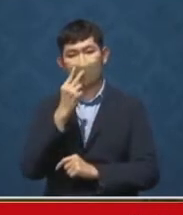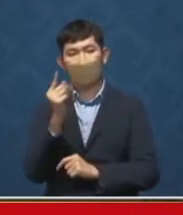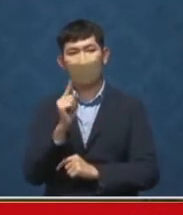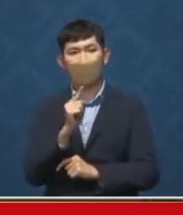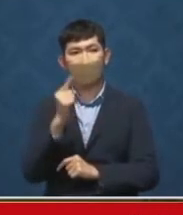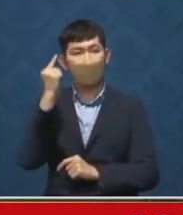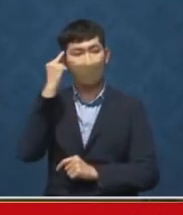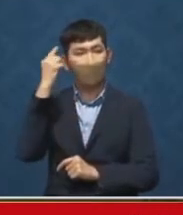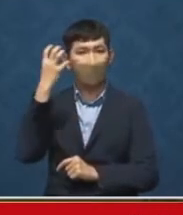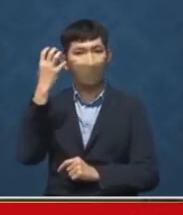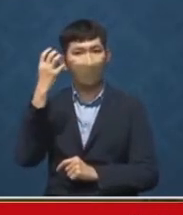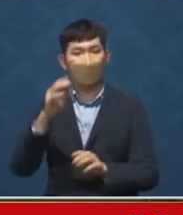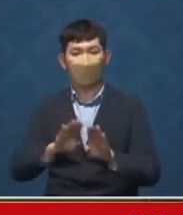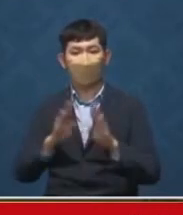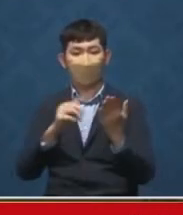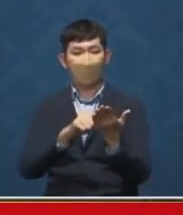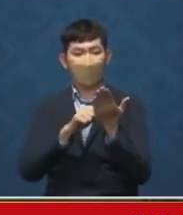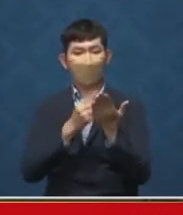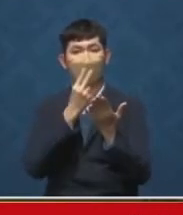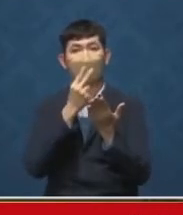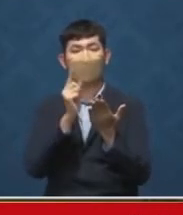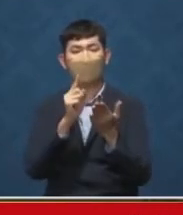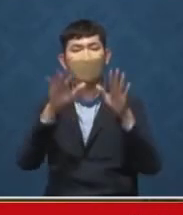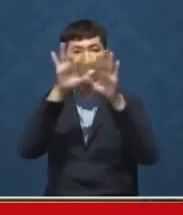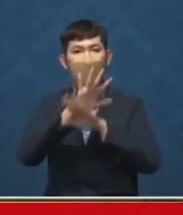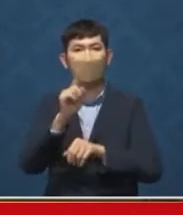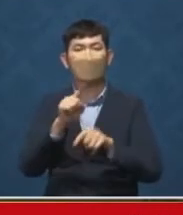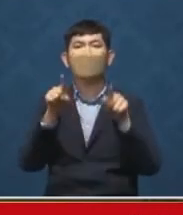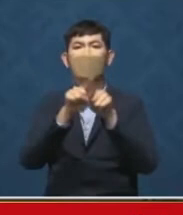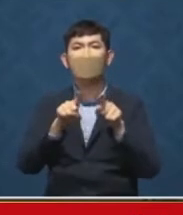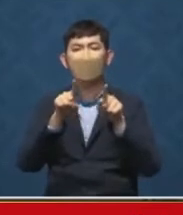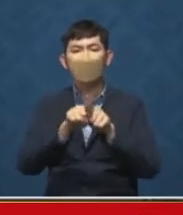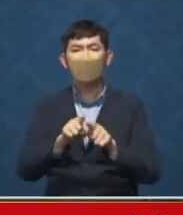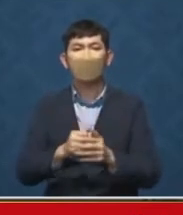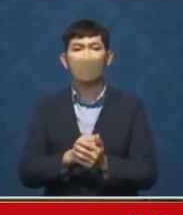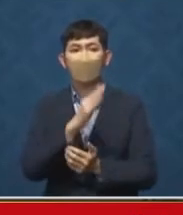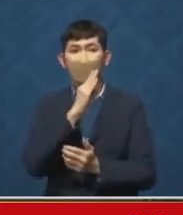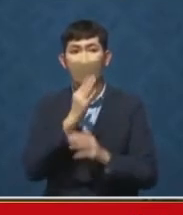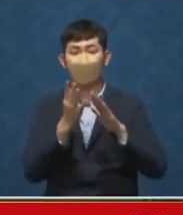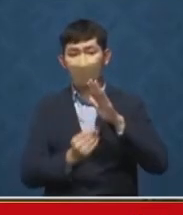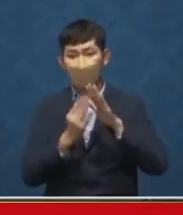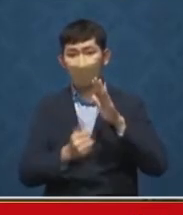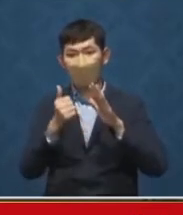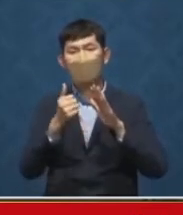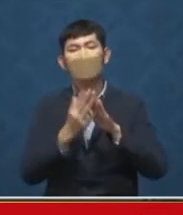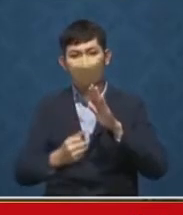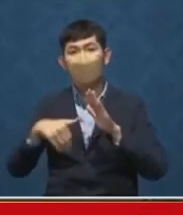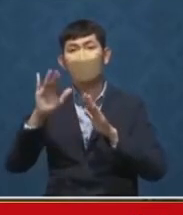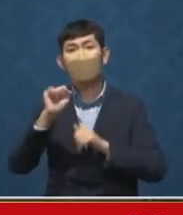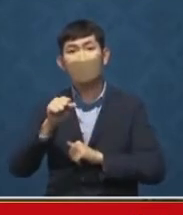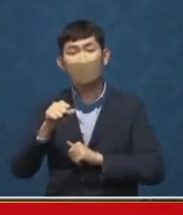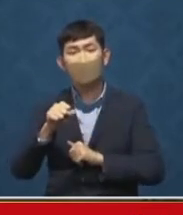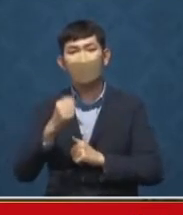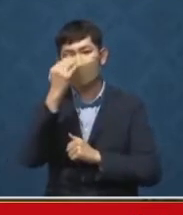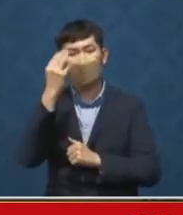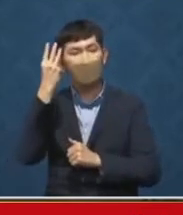ความเห็นก็ถ้าท่านนึกอะไรไม่ออกก็เปิดออกมาก็แทบจะเป็นมันเหมือนแพทเทิร์นเดียวกันนะ